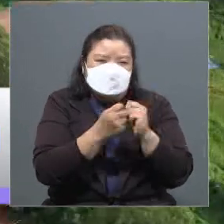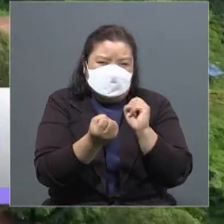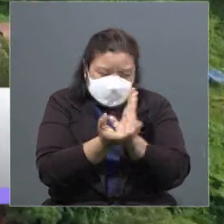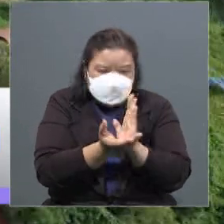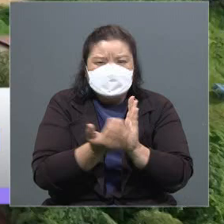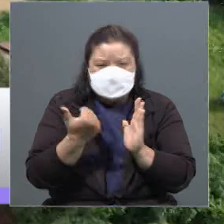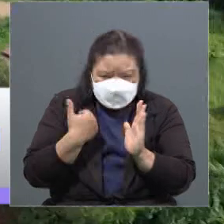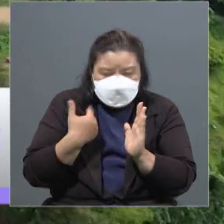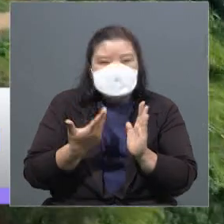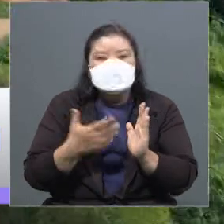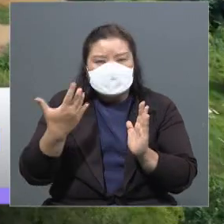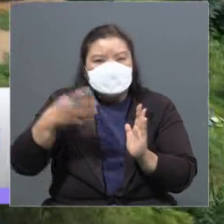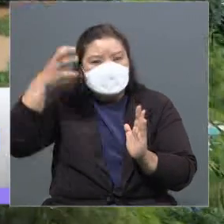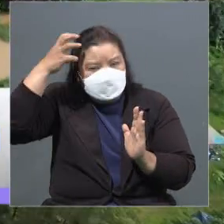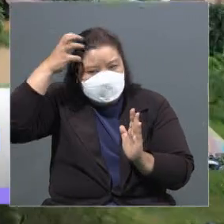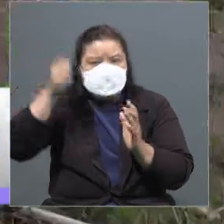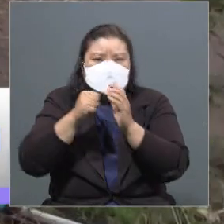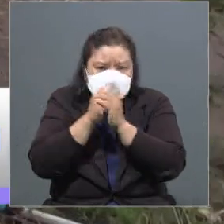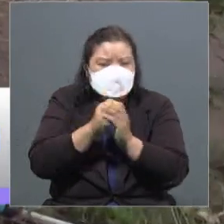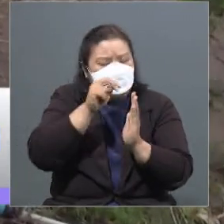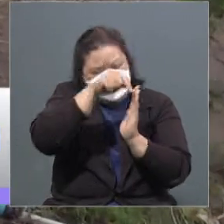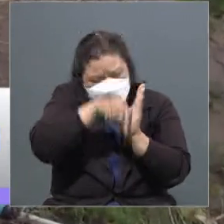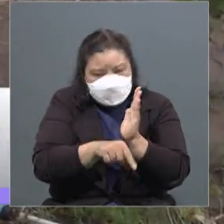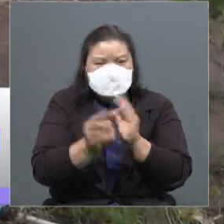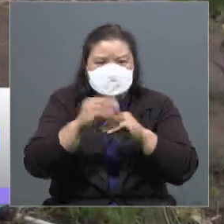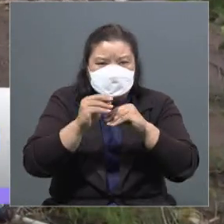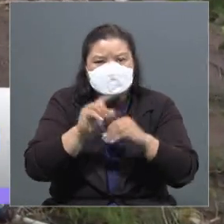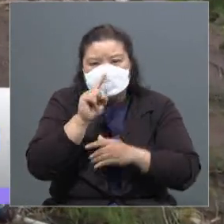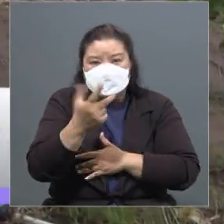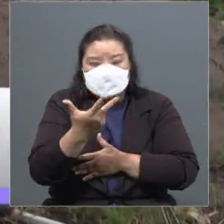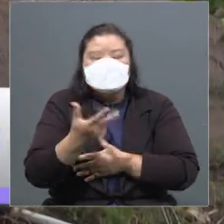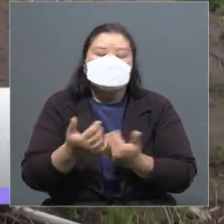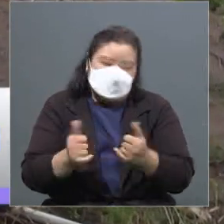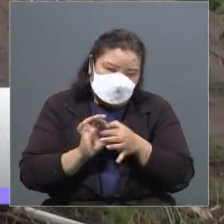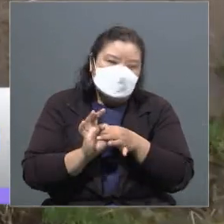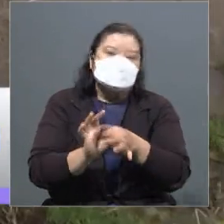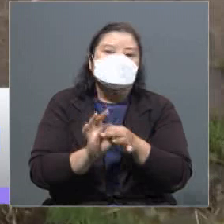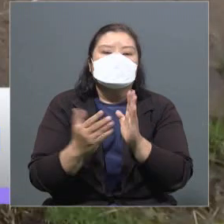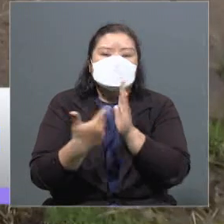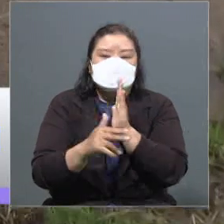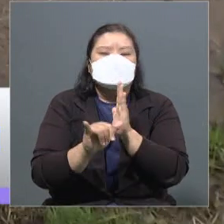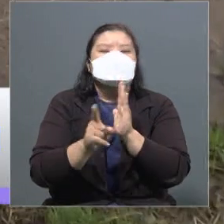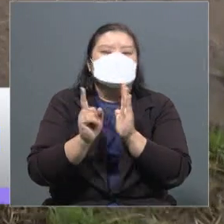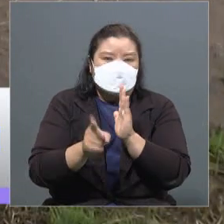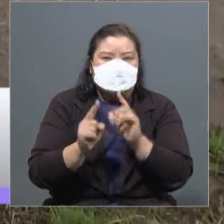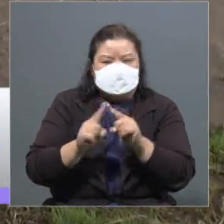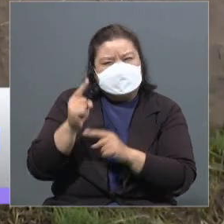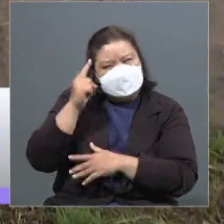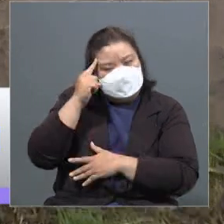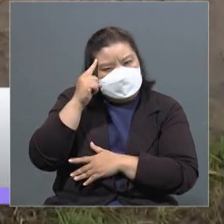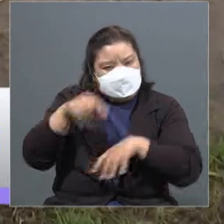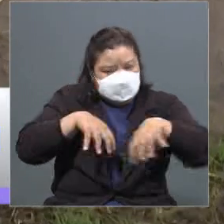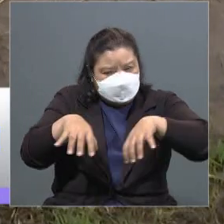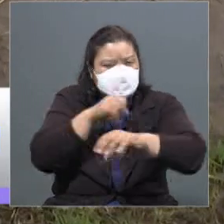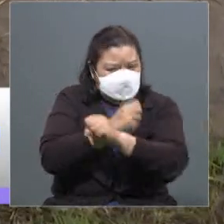นและลาวที่ปล่อยน้ำจากเขื่อนลงมาเติมด้วยยอมรับบอกว่าเป็นห่วงค่ะปริมาณน้ำแต่ก็ยังเชื่อว่าบริหารจัดการได้ส่วน